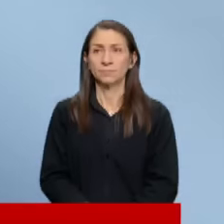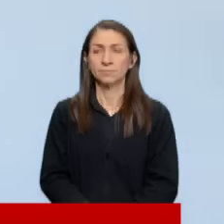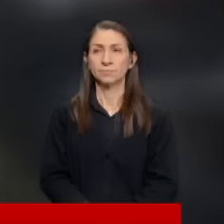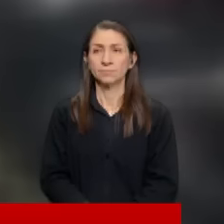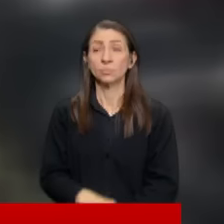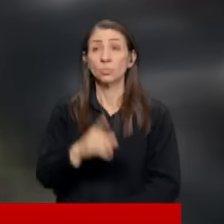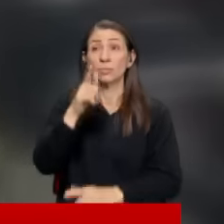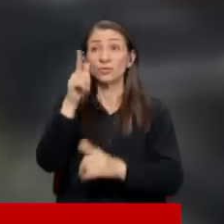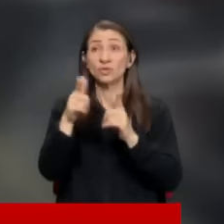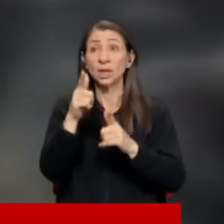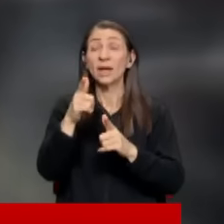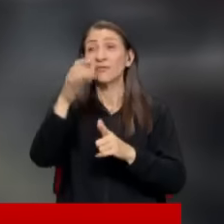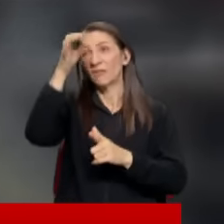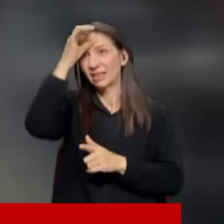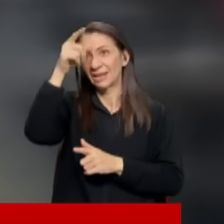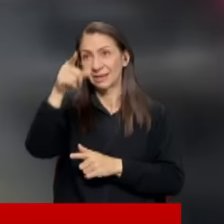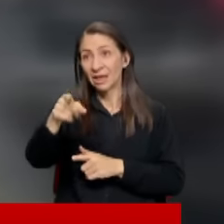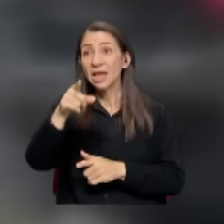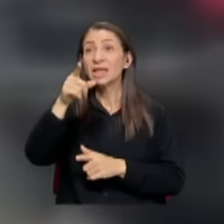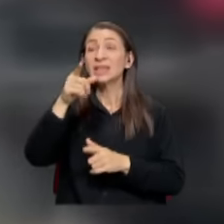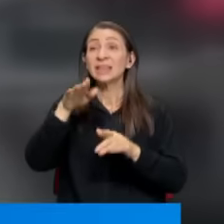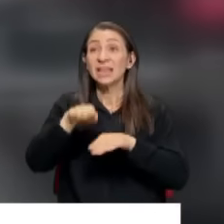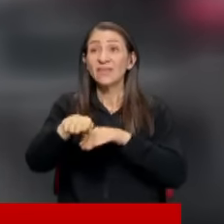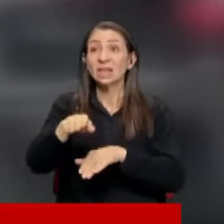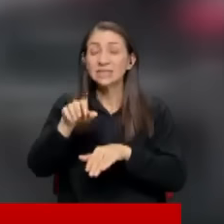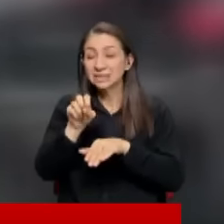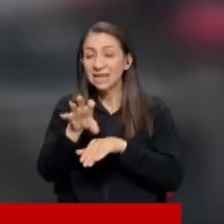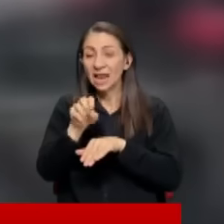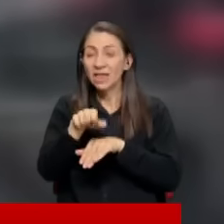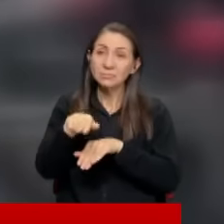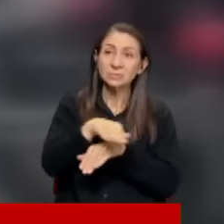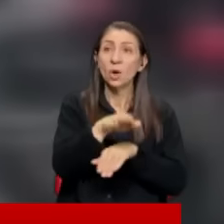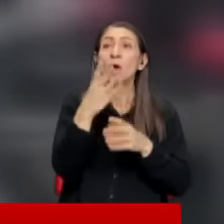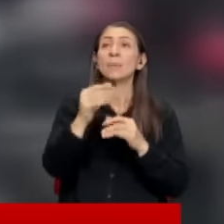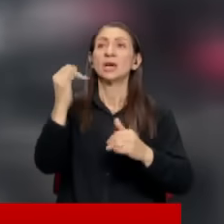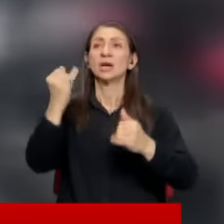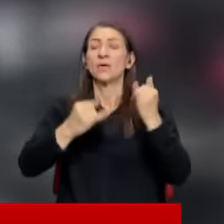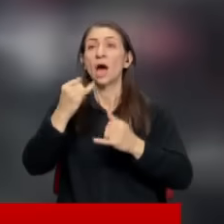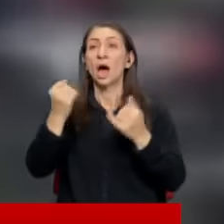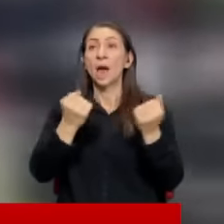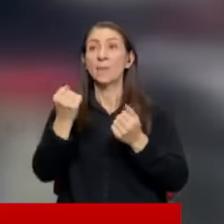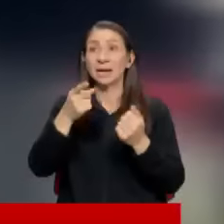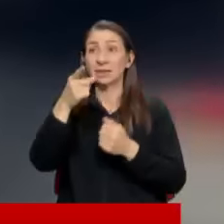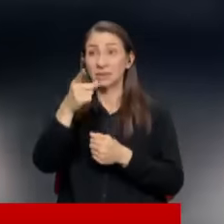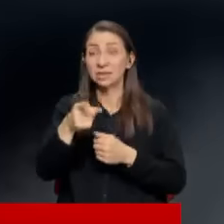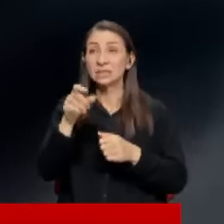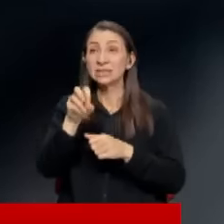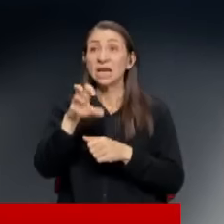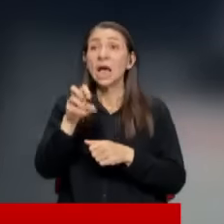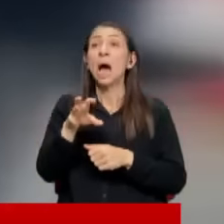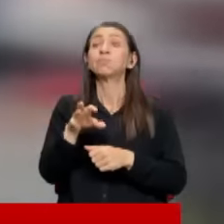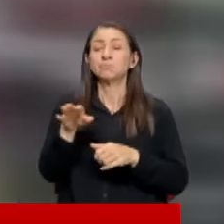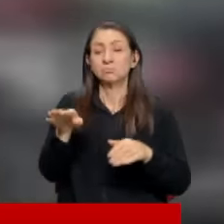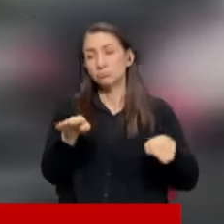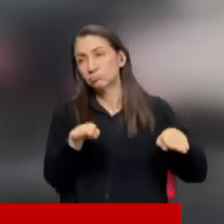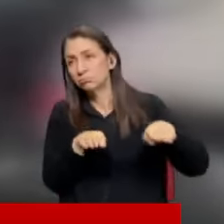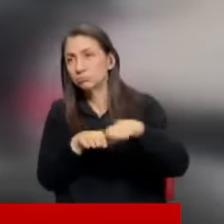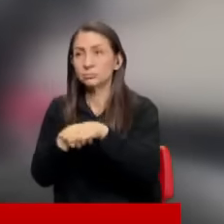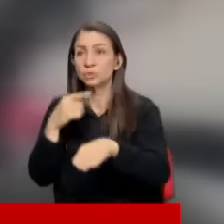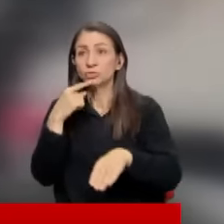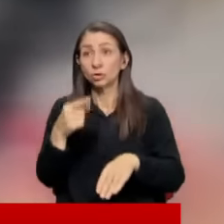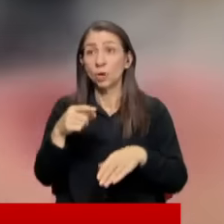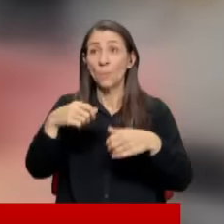Polis! Bu görüntülerde Fatih'ten. Trafikte sinyal vermedin kavgası yaşandı. Otomobil sürücüsü sinyal vermeden önüne geçtiğini